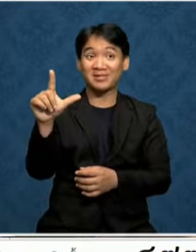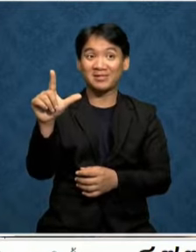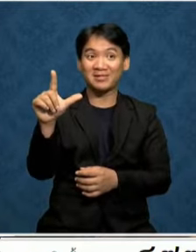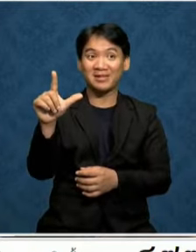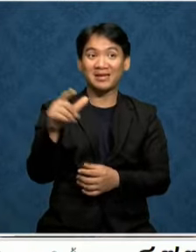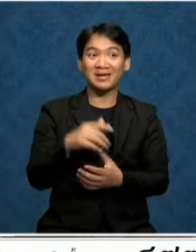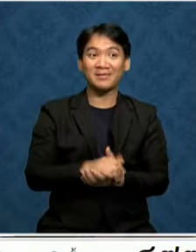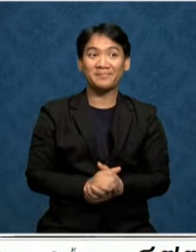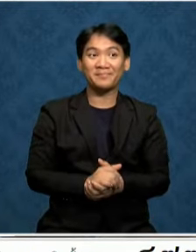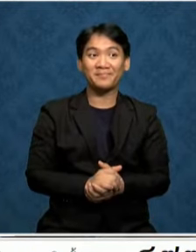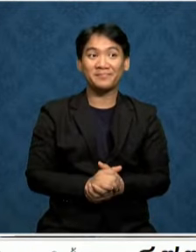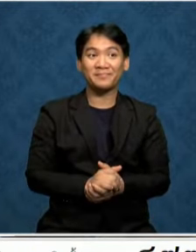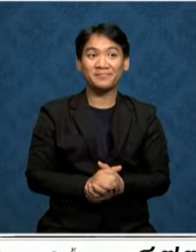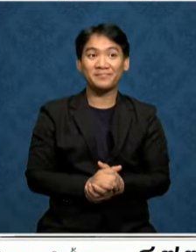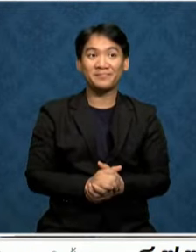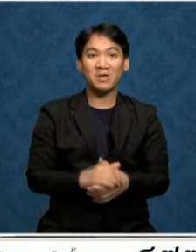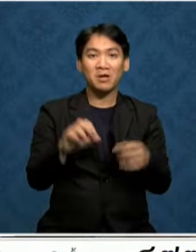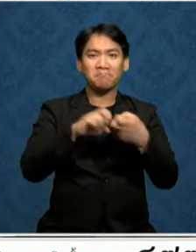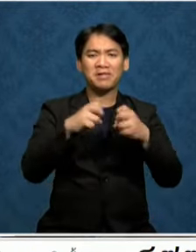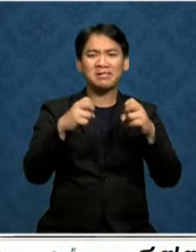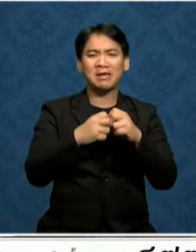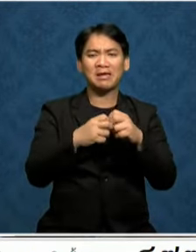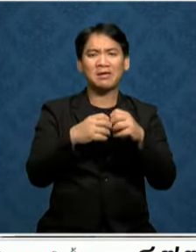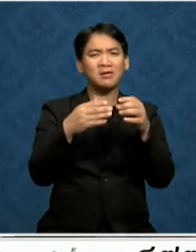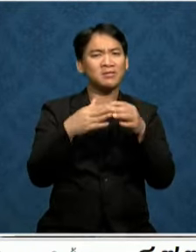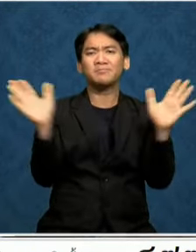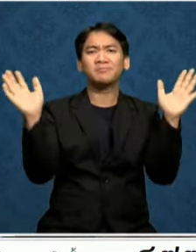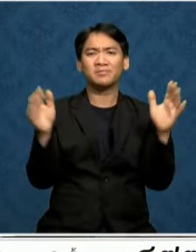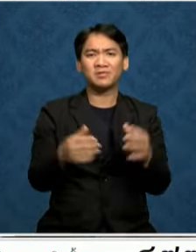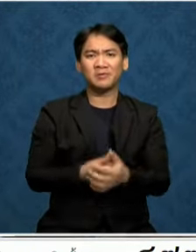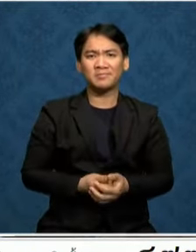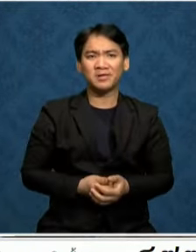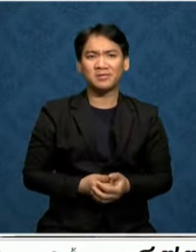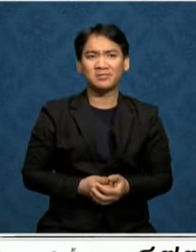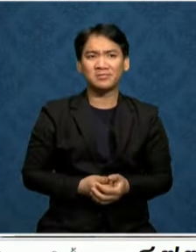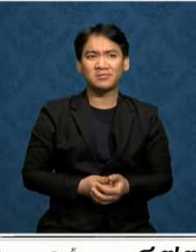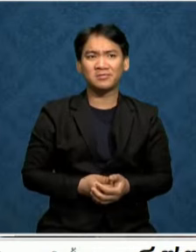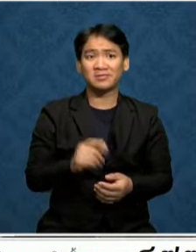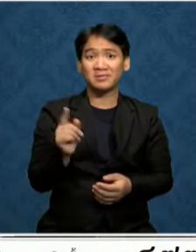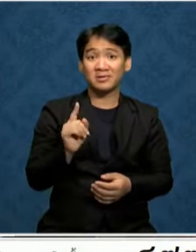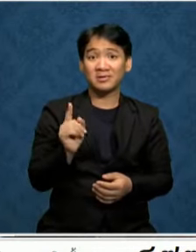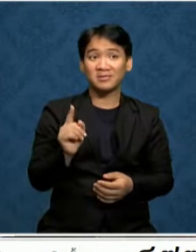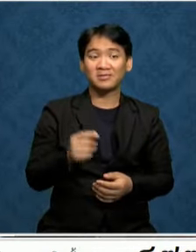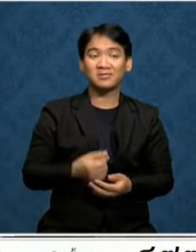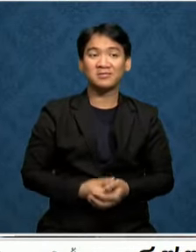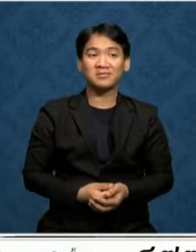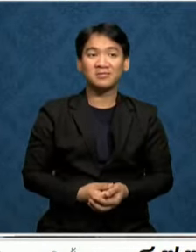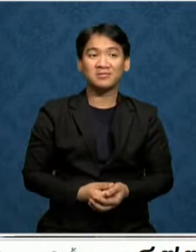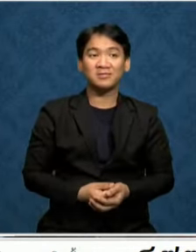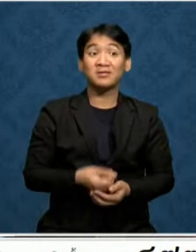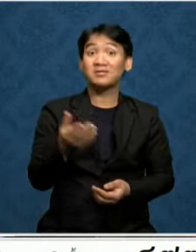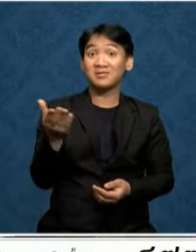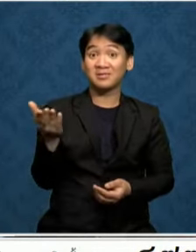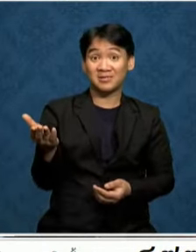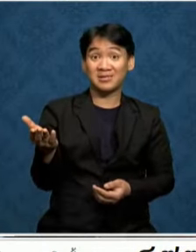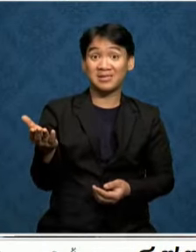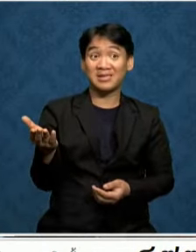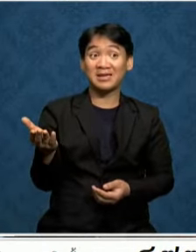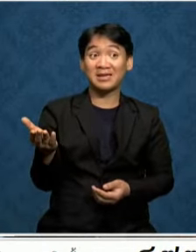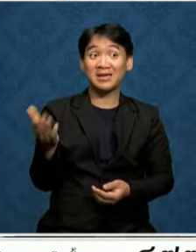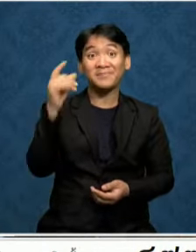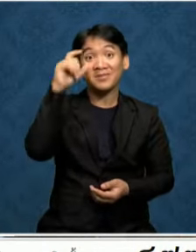การทลายกำแพงต่างๆเนี่ยผมคิดว่าถ้าหากดูให้ดีครับจริงๆแล้วร่างของท่านธัญวัฒน์กบลวงศ์วัฒน์เนี่